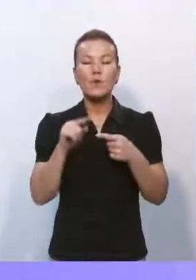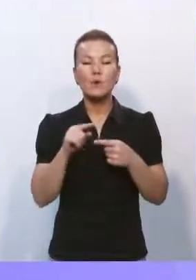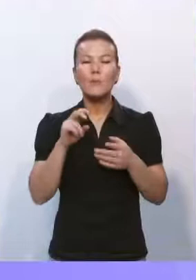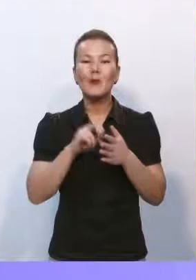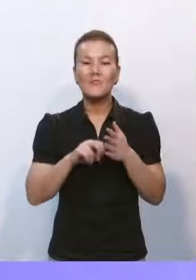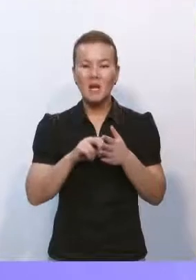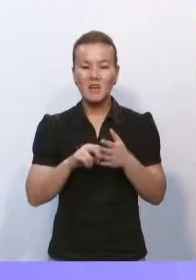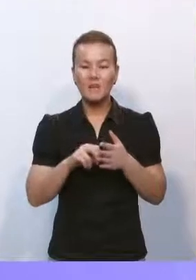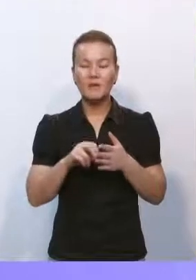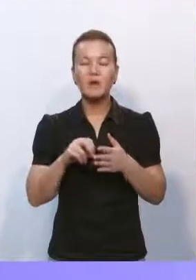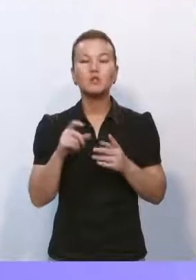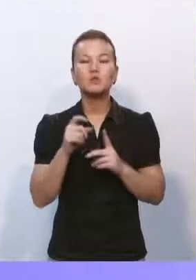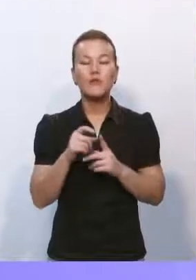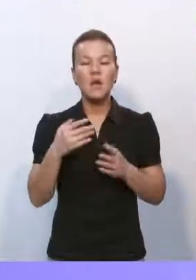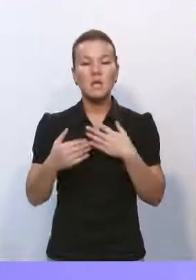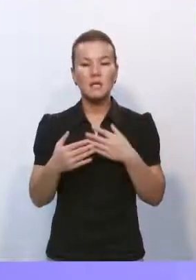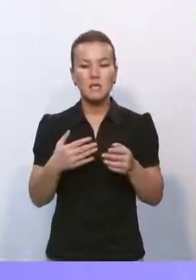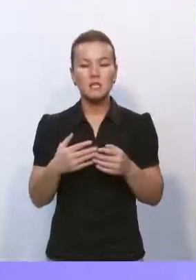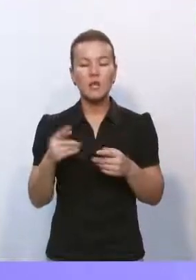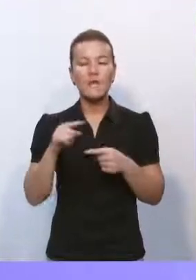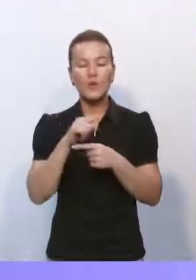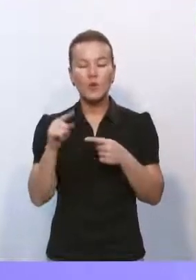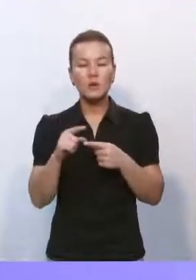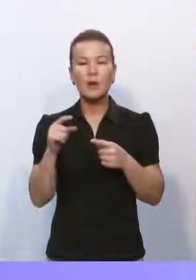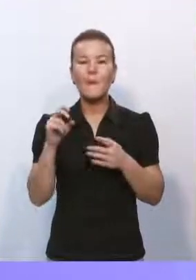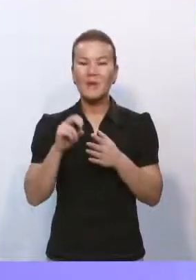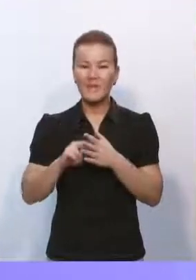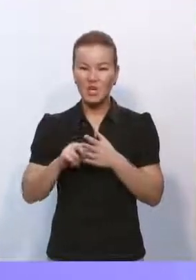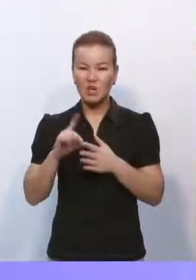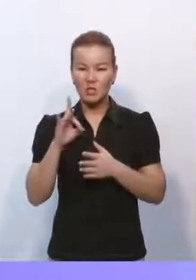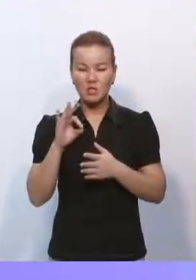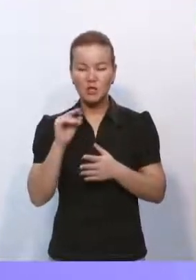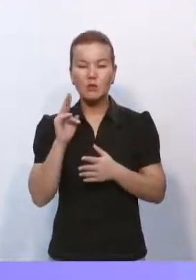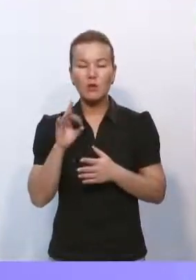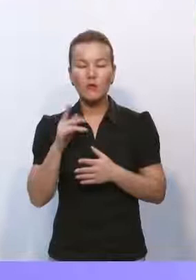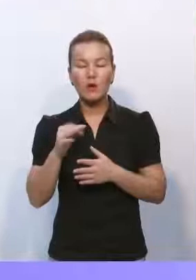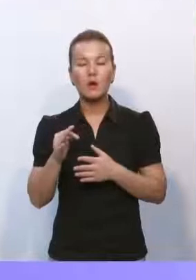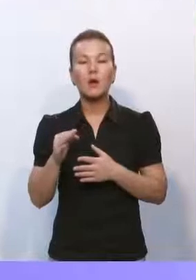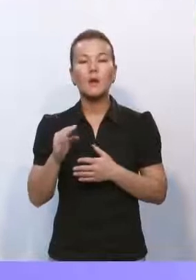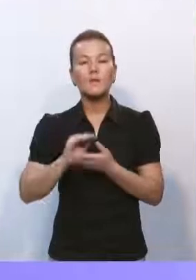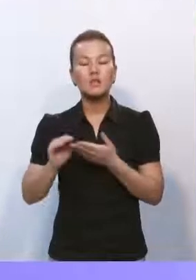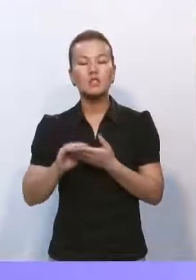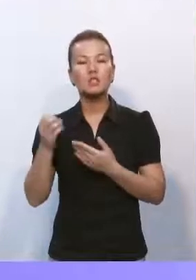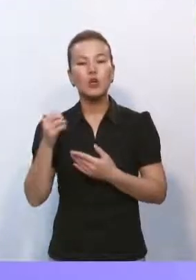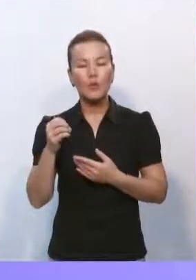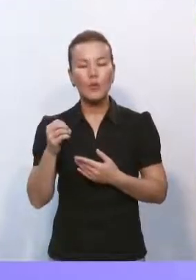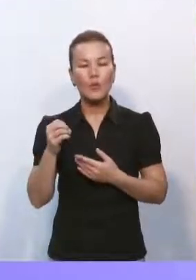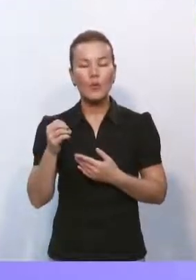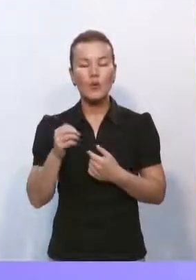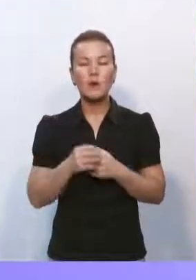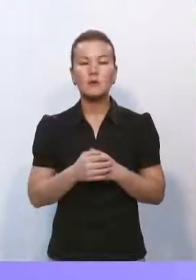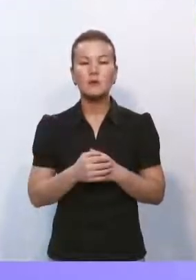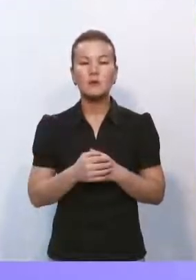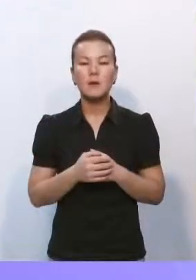слова. Если в корне проверочного слова пишется буква «ё».